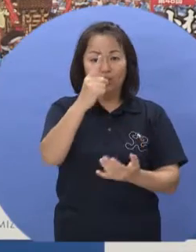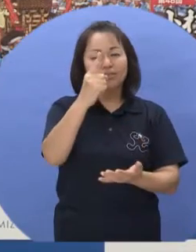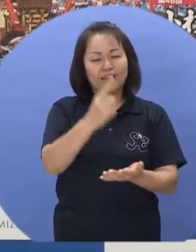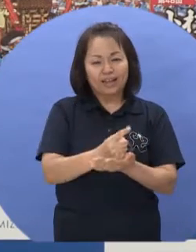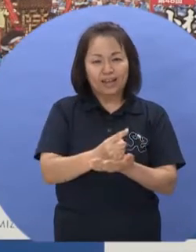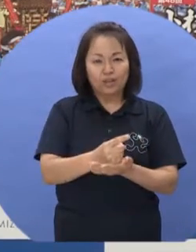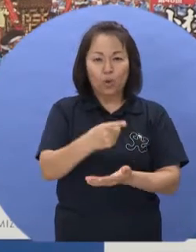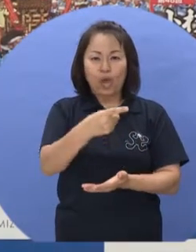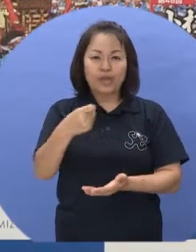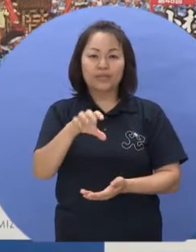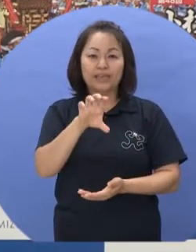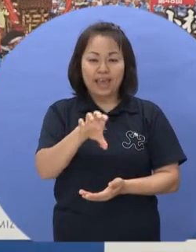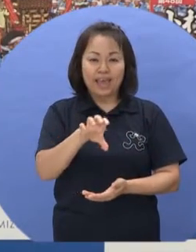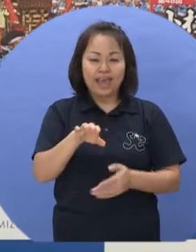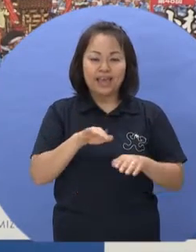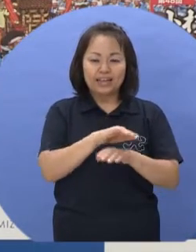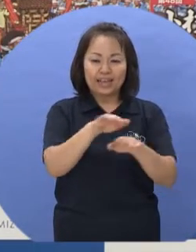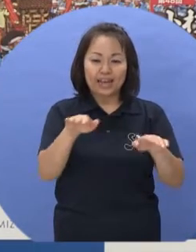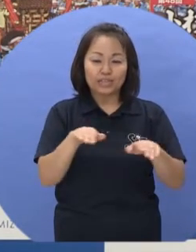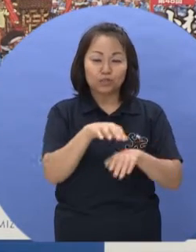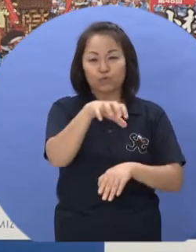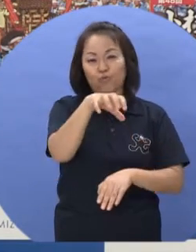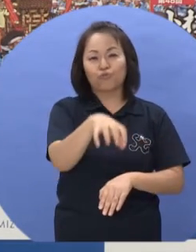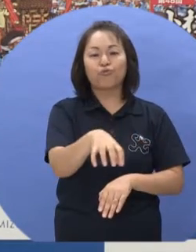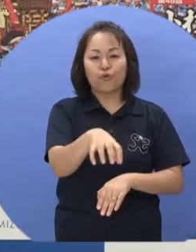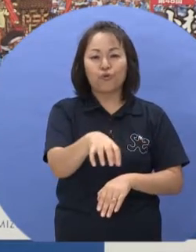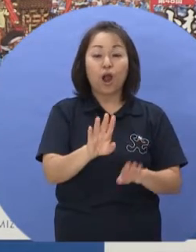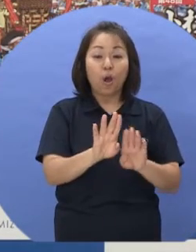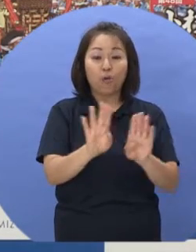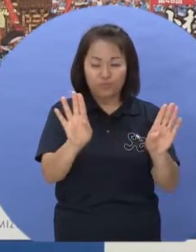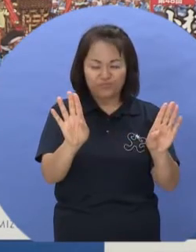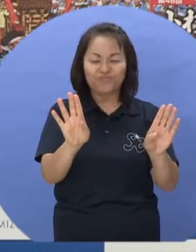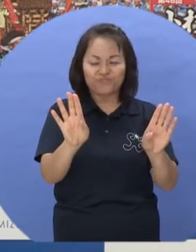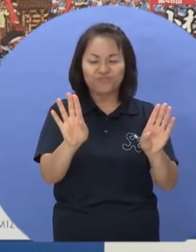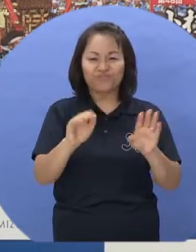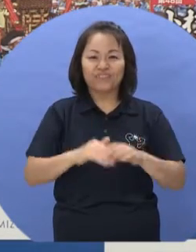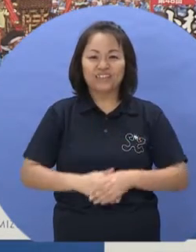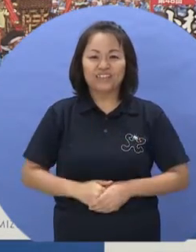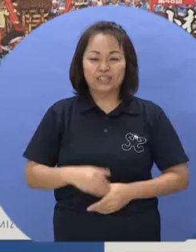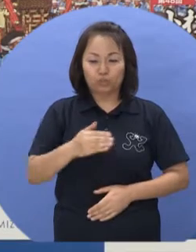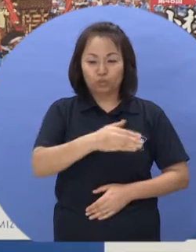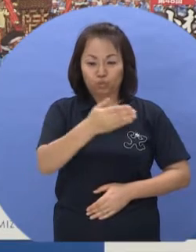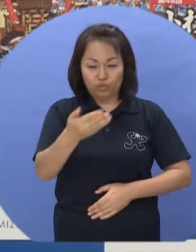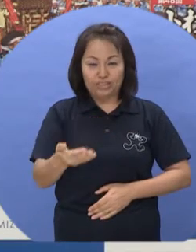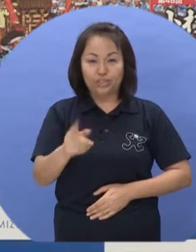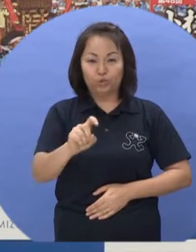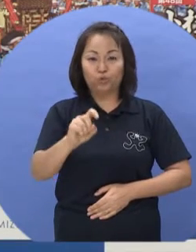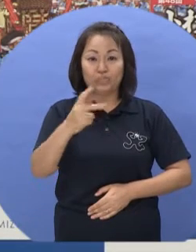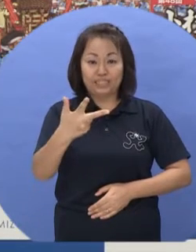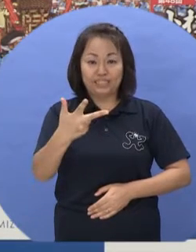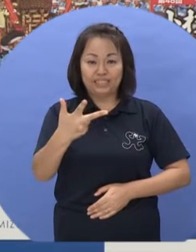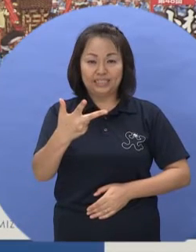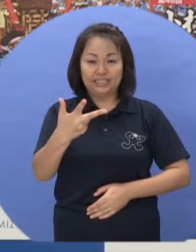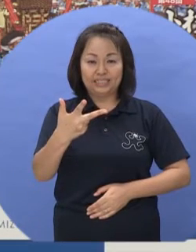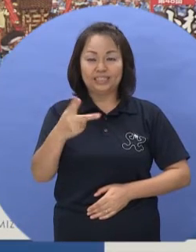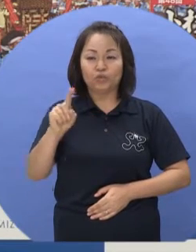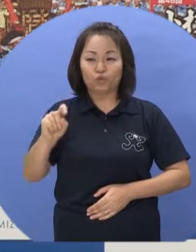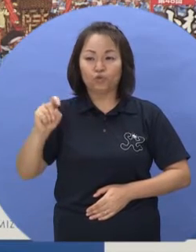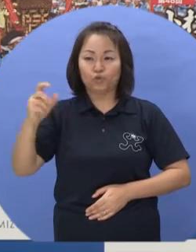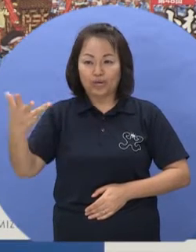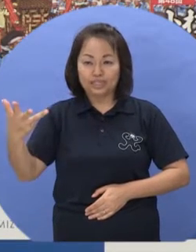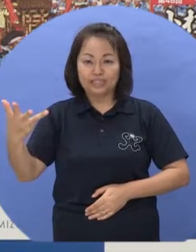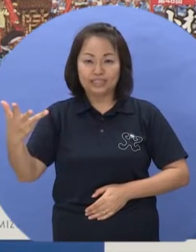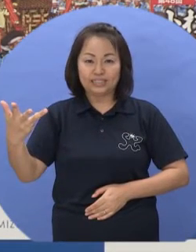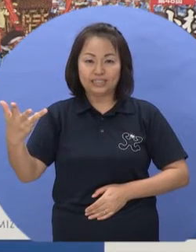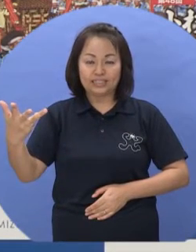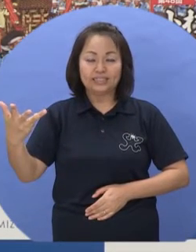老江海浜公園がオープンをする日でございます。また続く17日の日曜日、18日の月曜日、